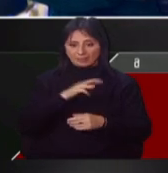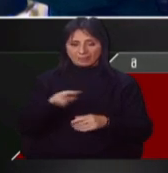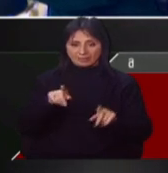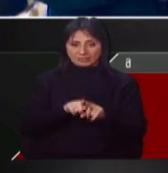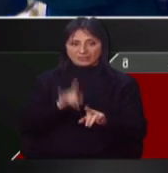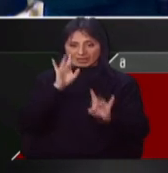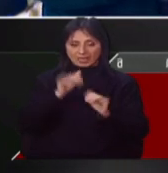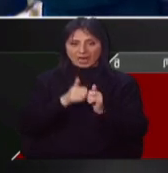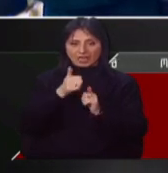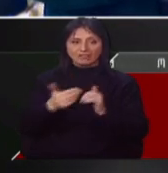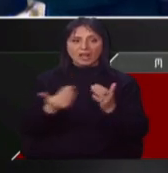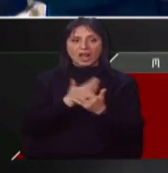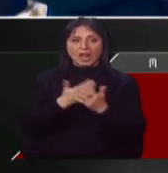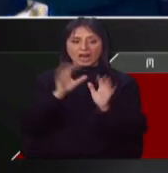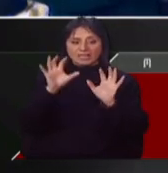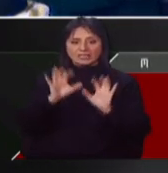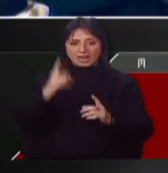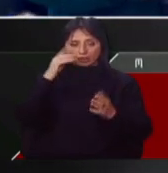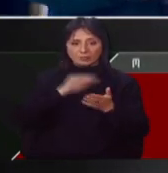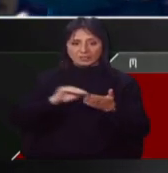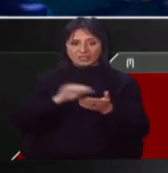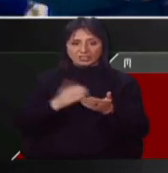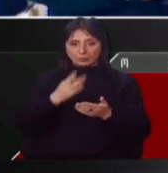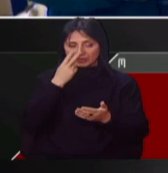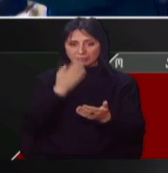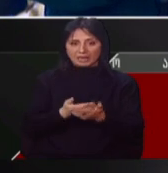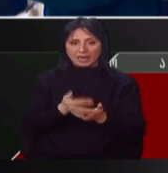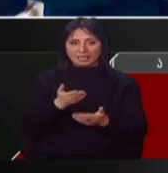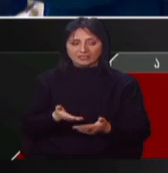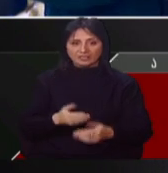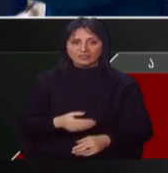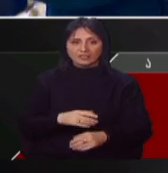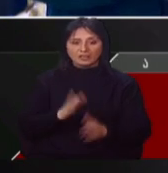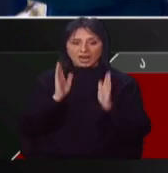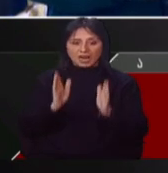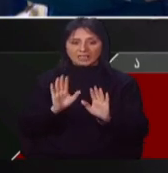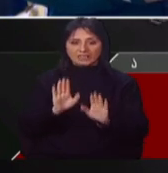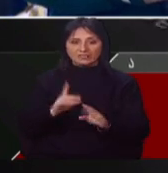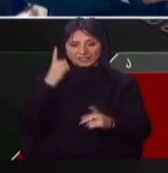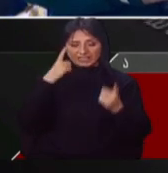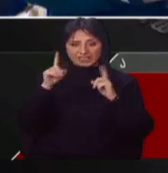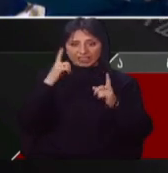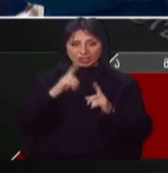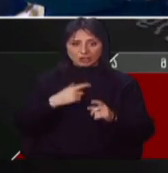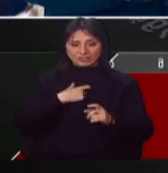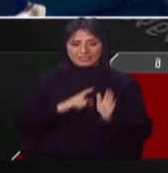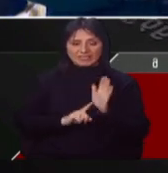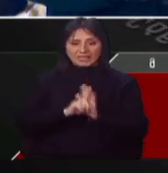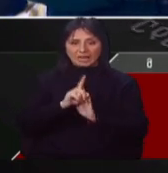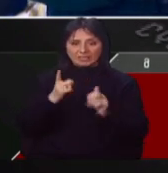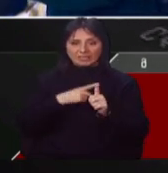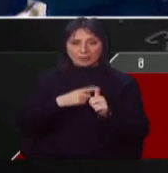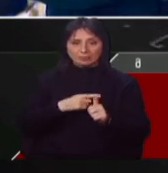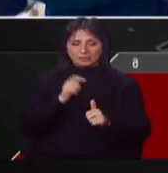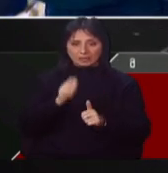პრემიერ-მინისტრმა დაანონსა ახალი საკანონმდებლო ინიციატივა, რომლის მიხედვითაც განისაზღვრება ინოვაციური სტარტაპის სტატუსი,